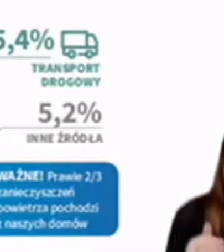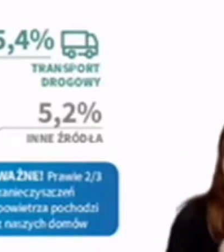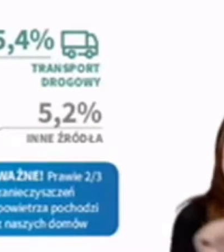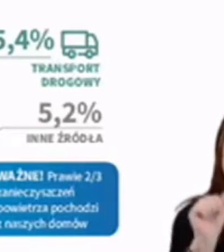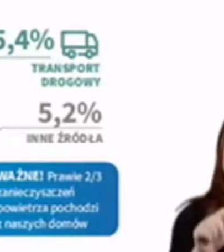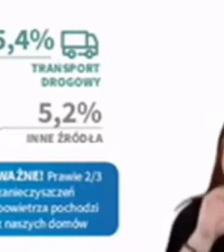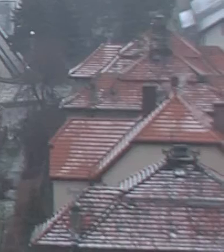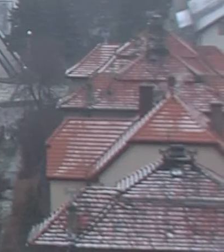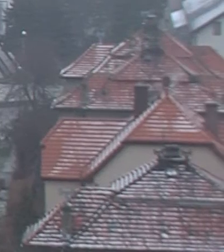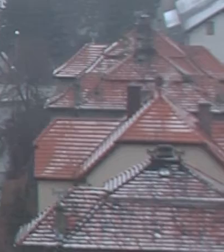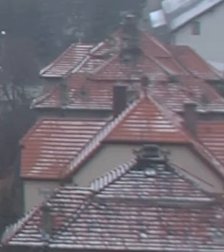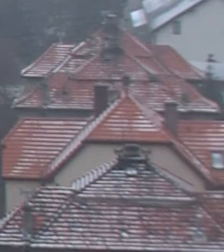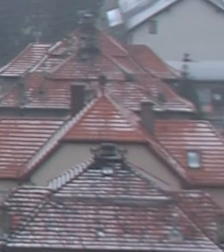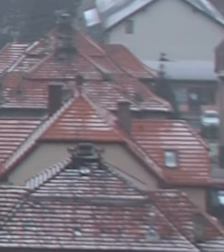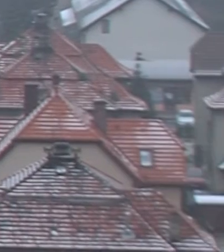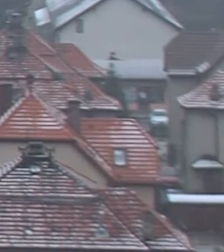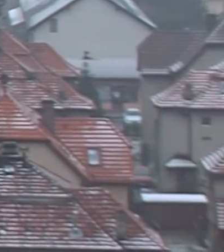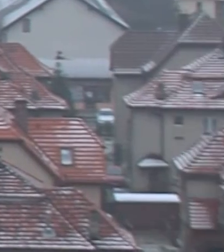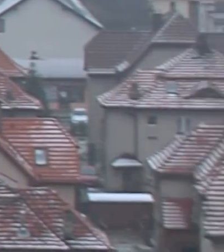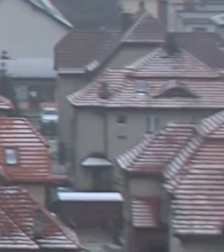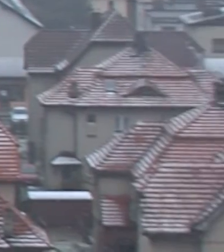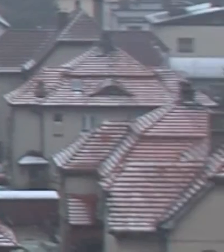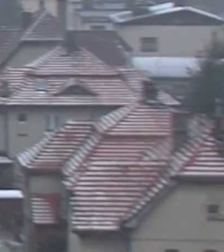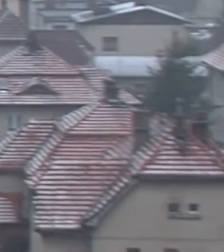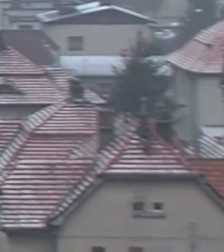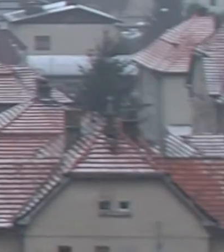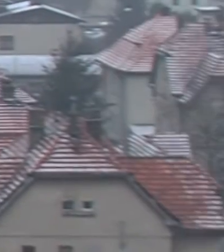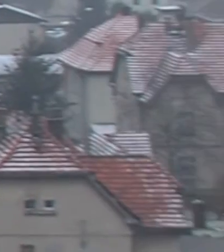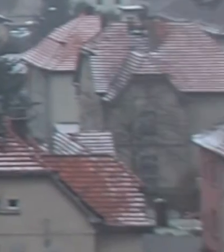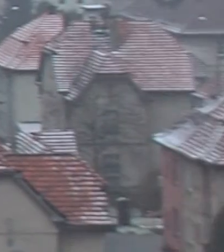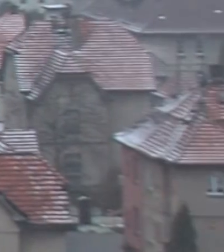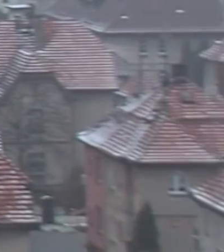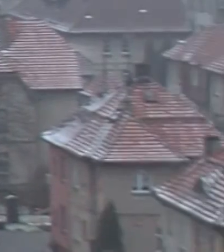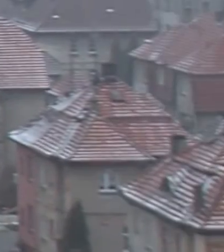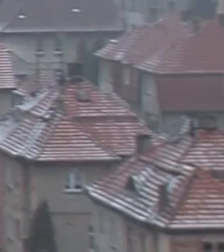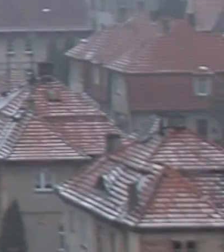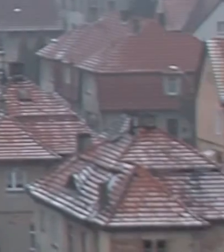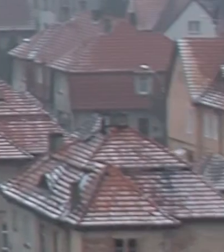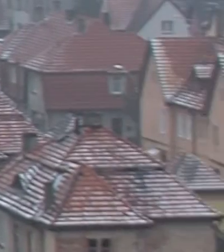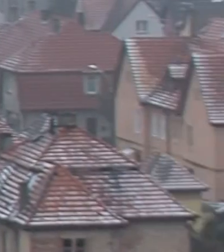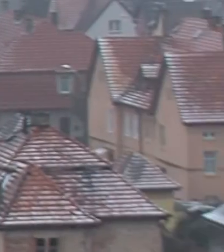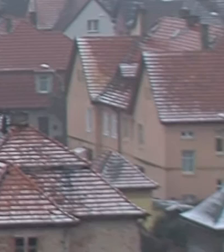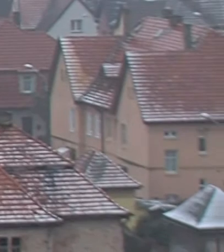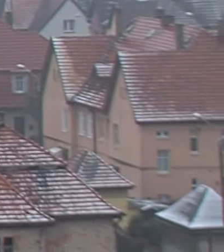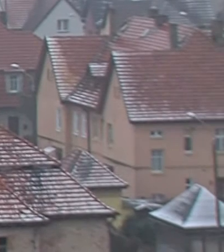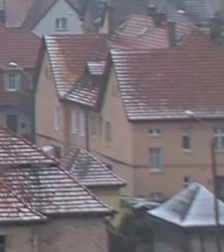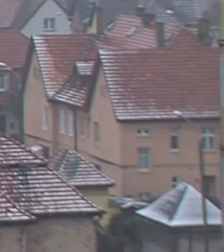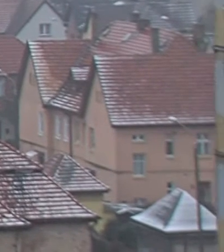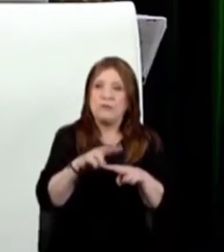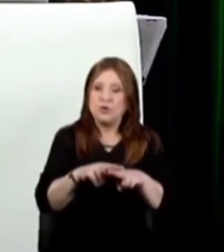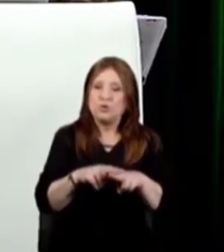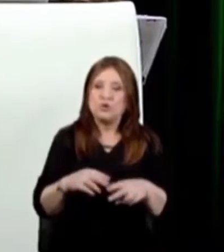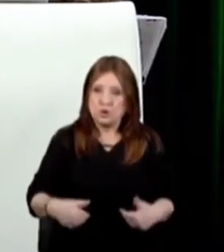ten trzeci element, który powoduje zanieczyszczenie powietrza, to oczywiście transport. Smog powoduje także wiele innych zaburzeń i